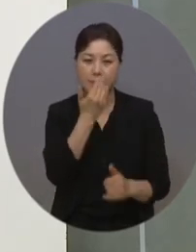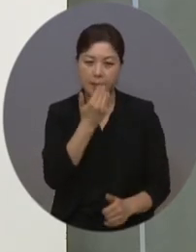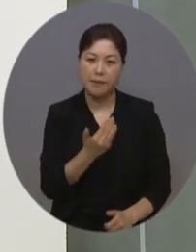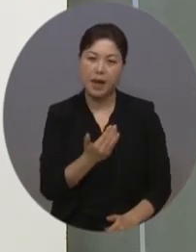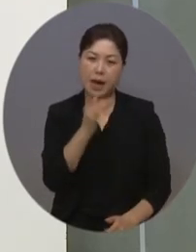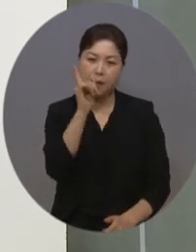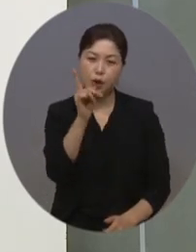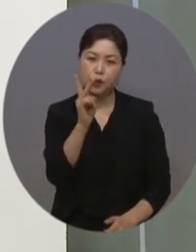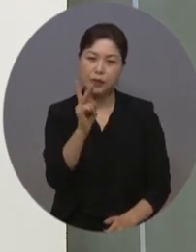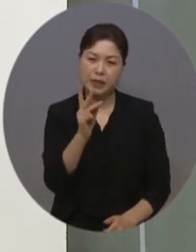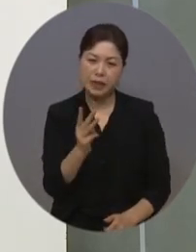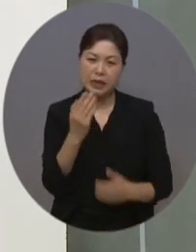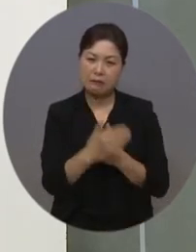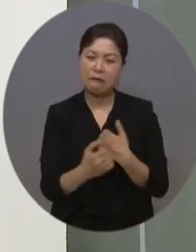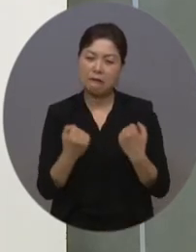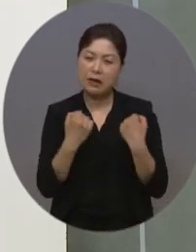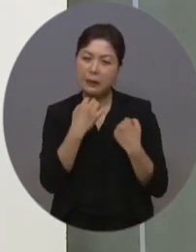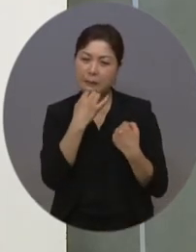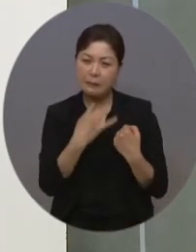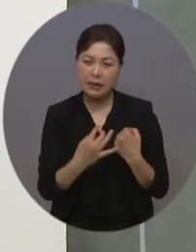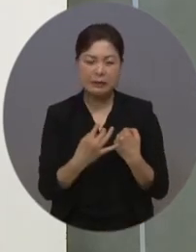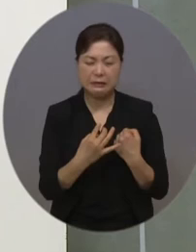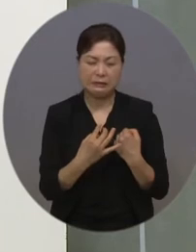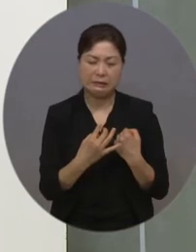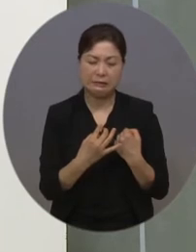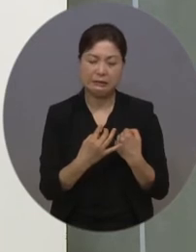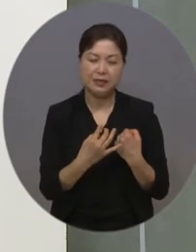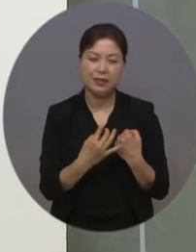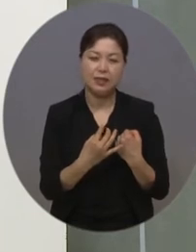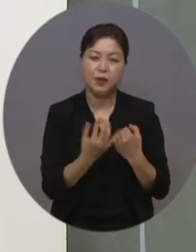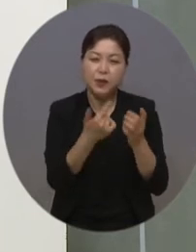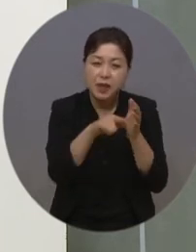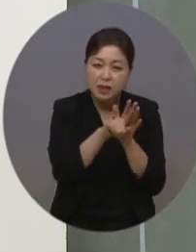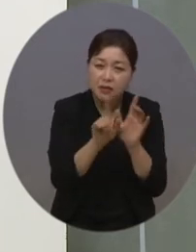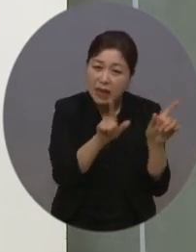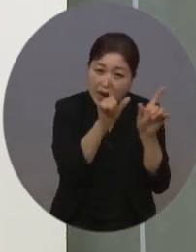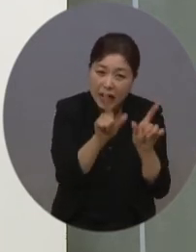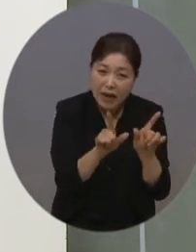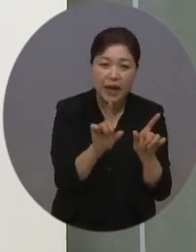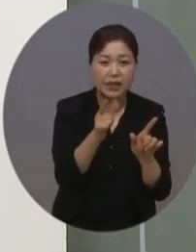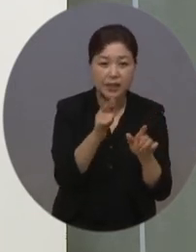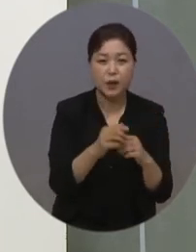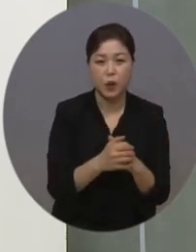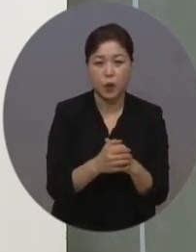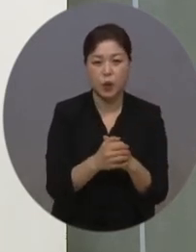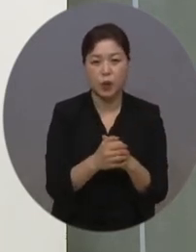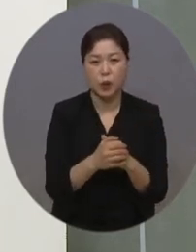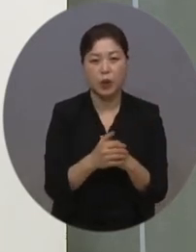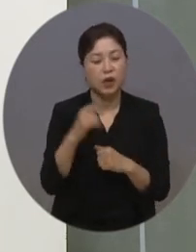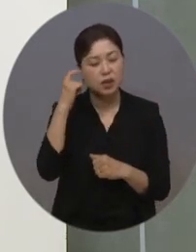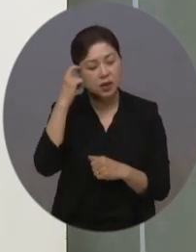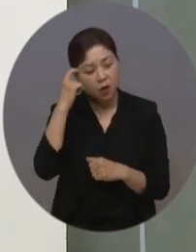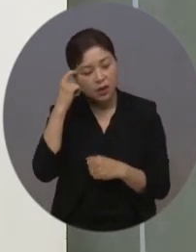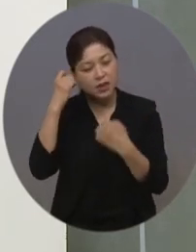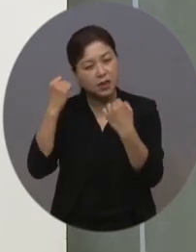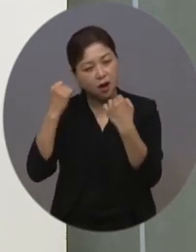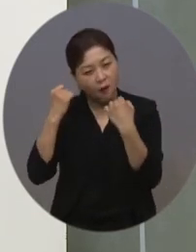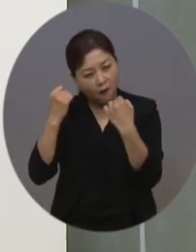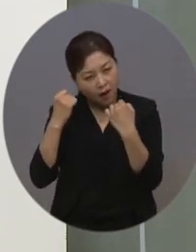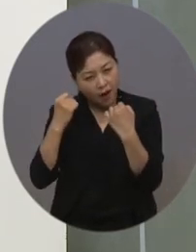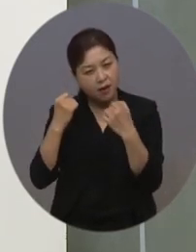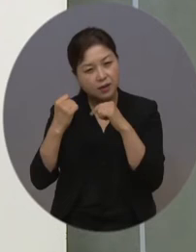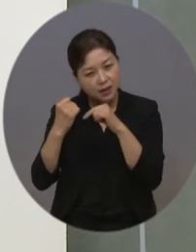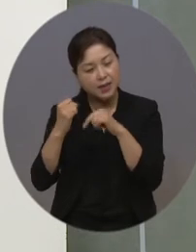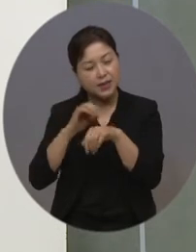끼에 건강만 유지하는 것이 아니라 그 과정의 원천적인 정신 건강을